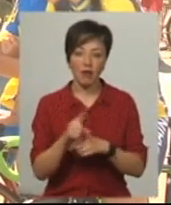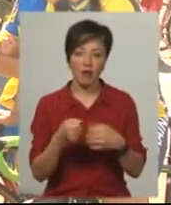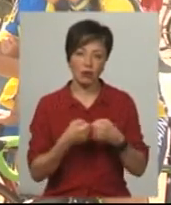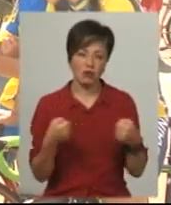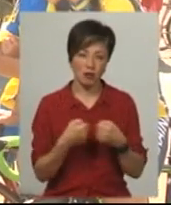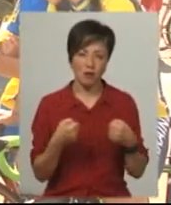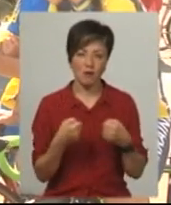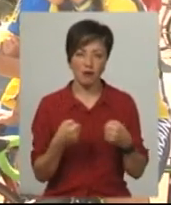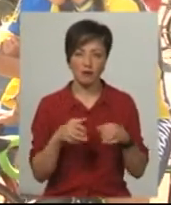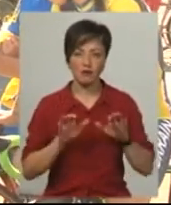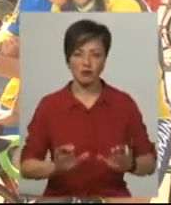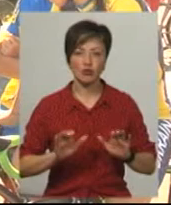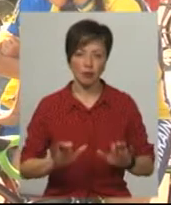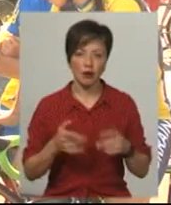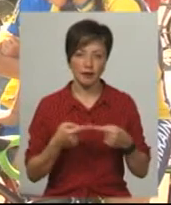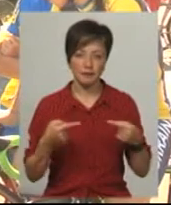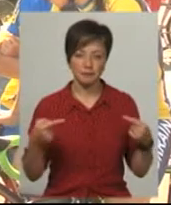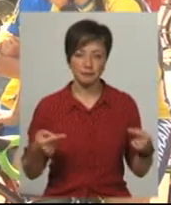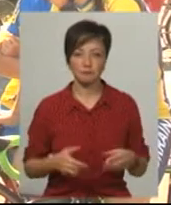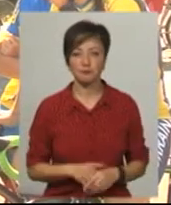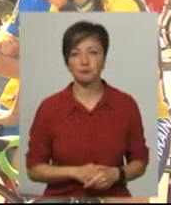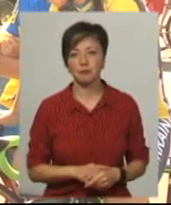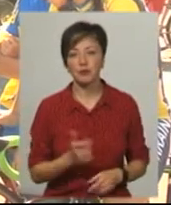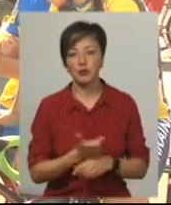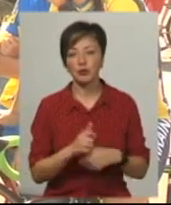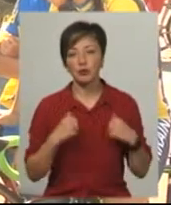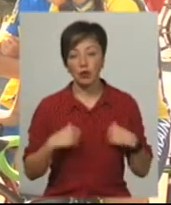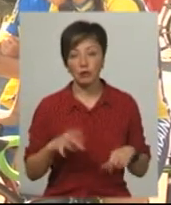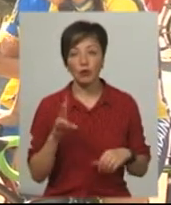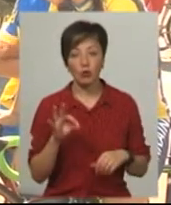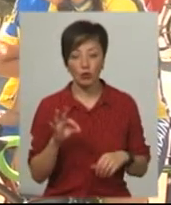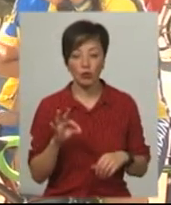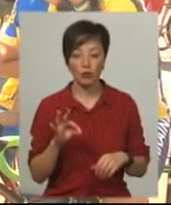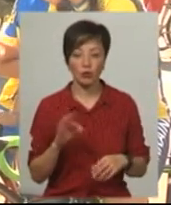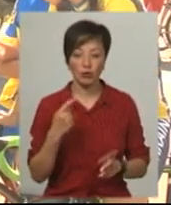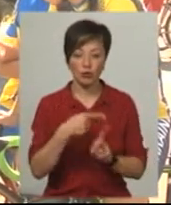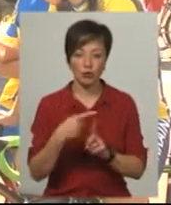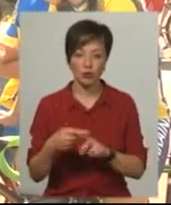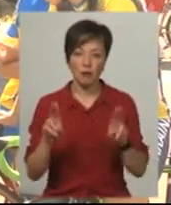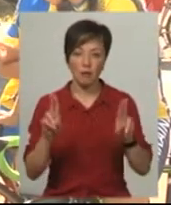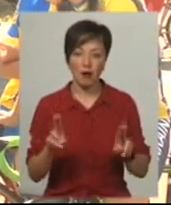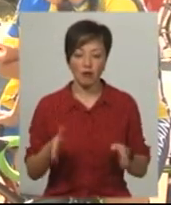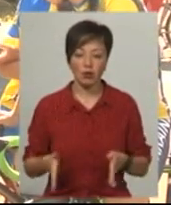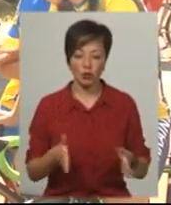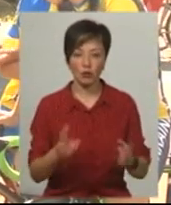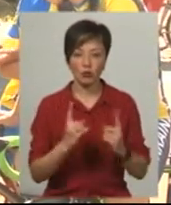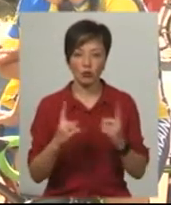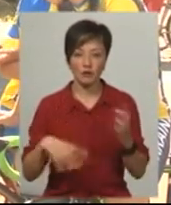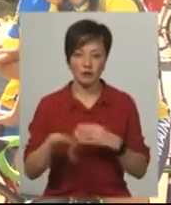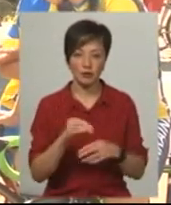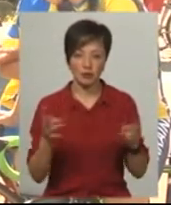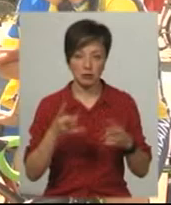розтягування, віджимання. Більш спокійніше. Але і до того всього правила дорожнього руху потрібно знати усім